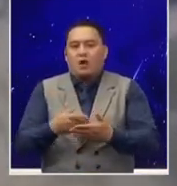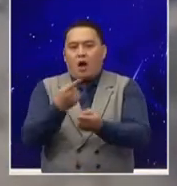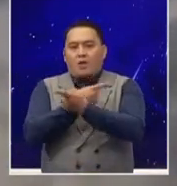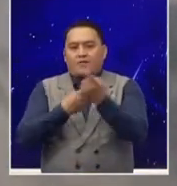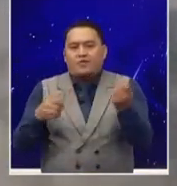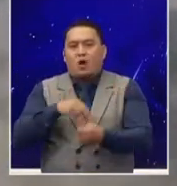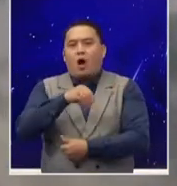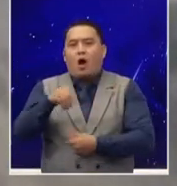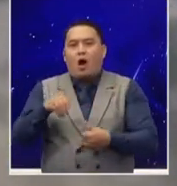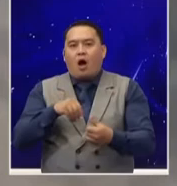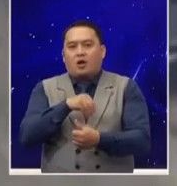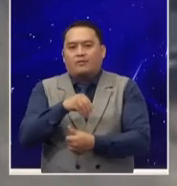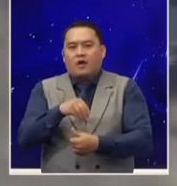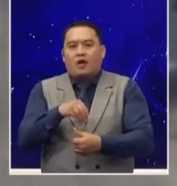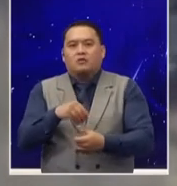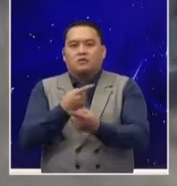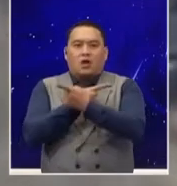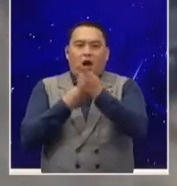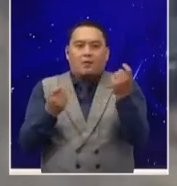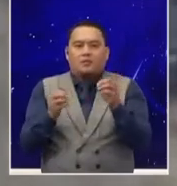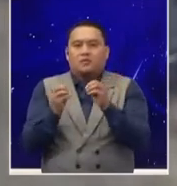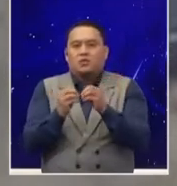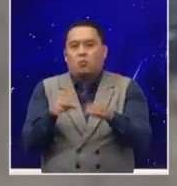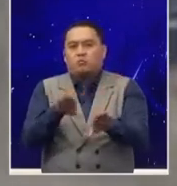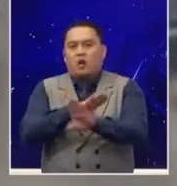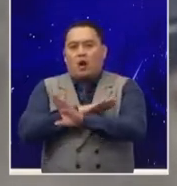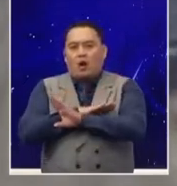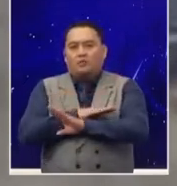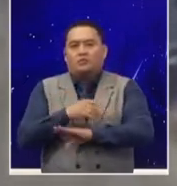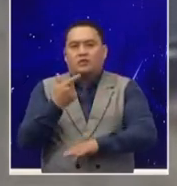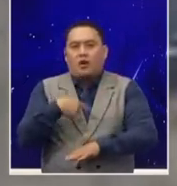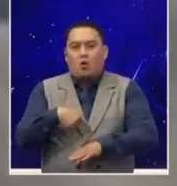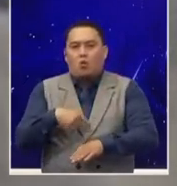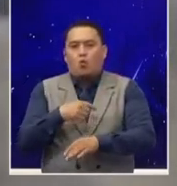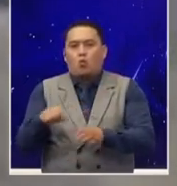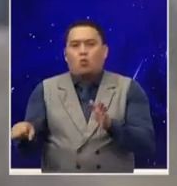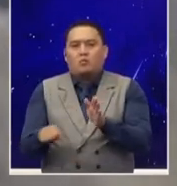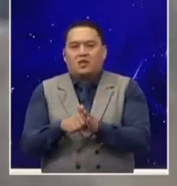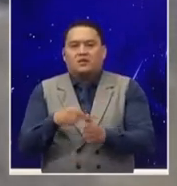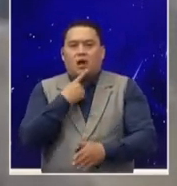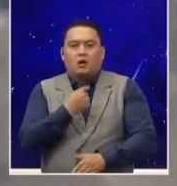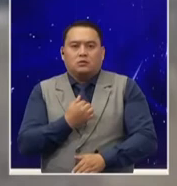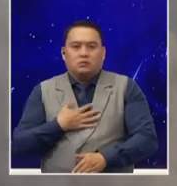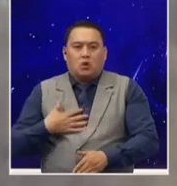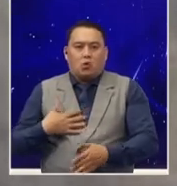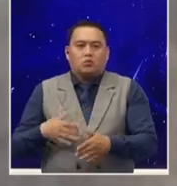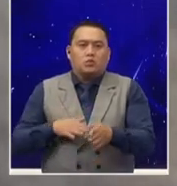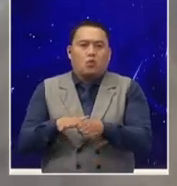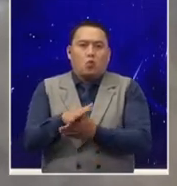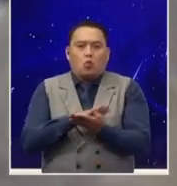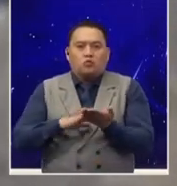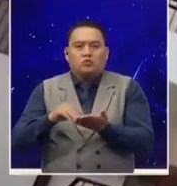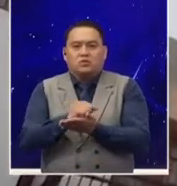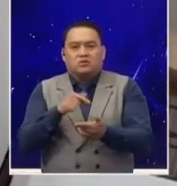в Армении. Ереван и Баку сообщают о десятках погибших со своей стороны и сотнях убитых солдат и множестве уничтоженной